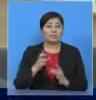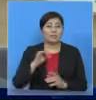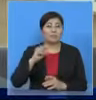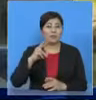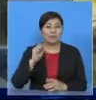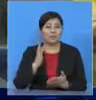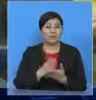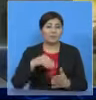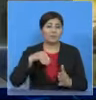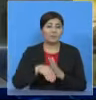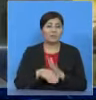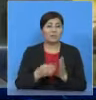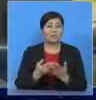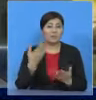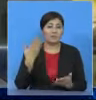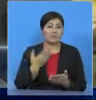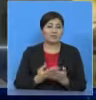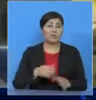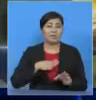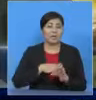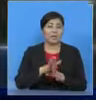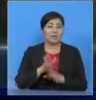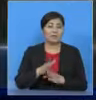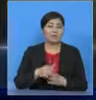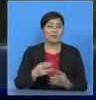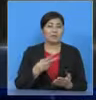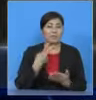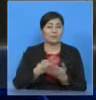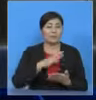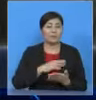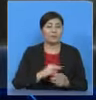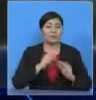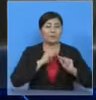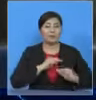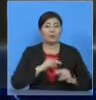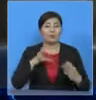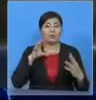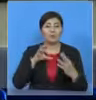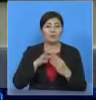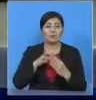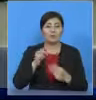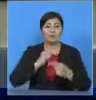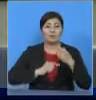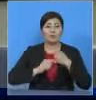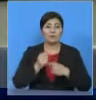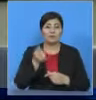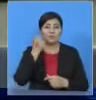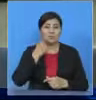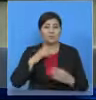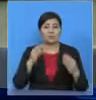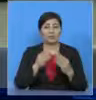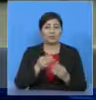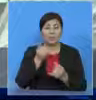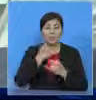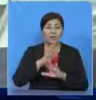билетирование было внедрено как раз-таки для обеспечения прозрачности работы общественного транспорта, и вернуть старую систему никак